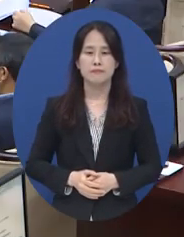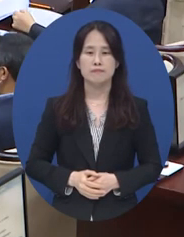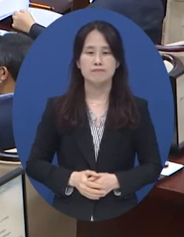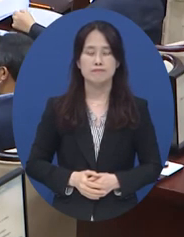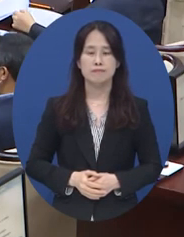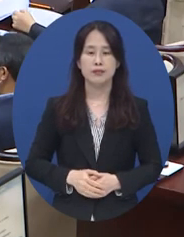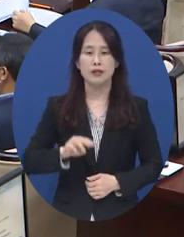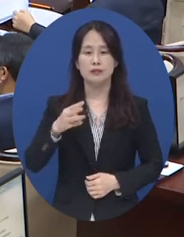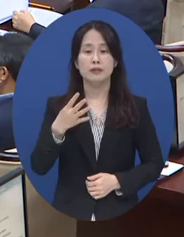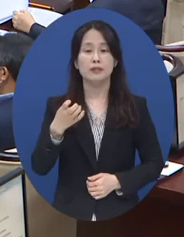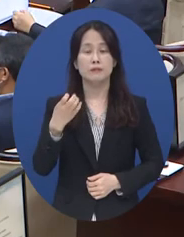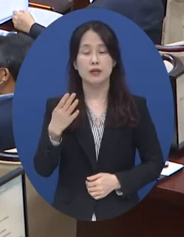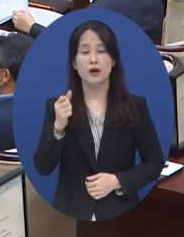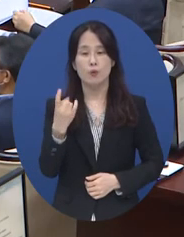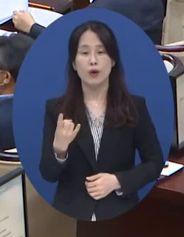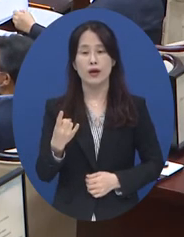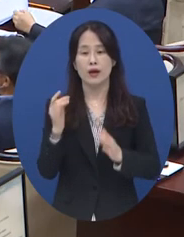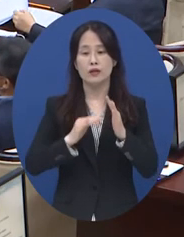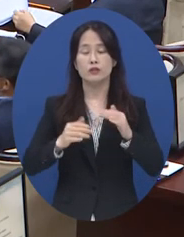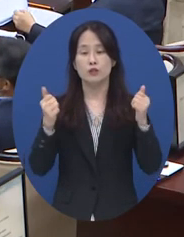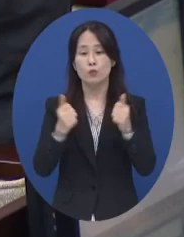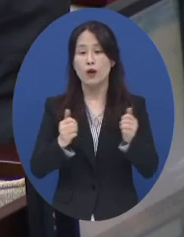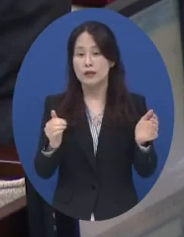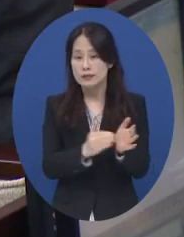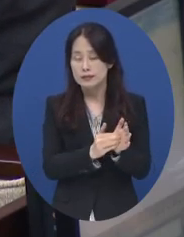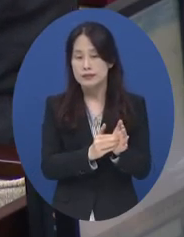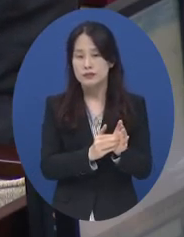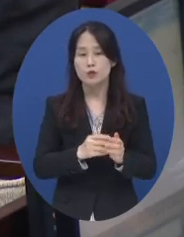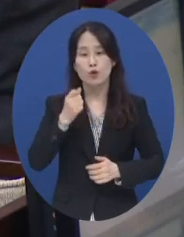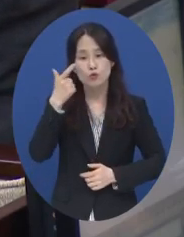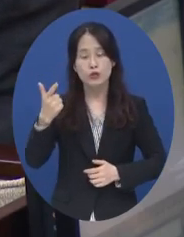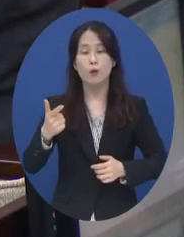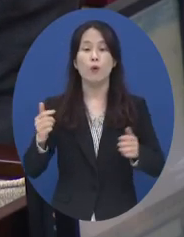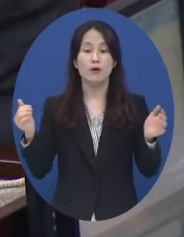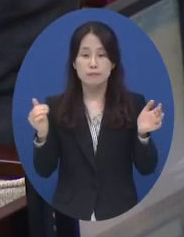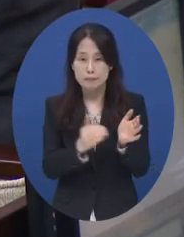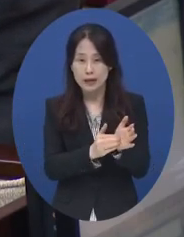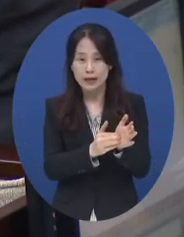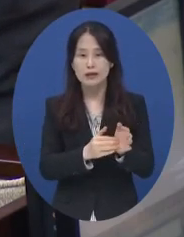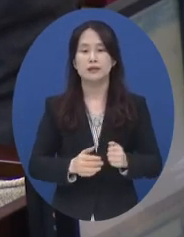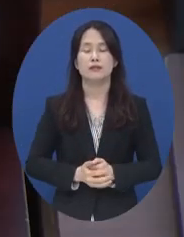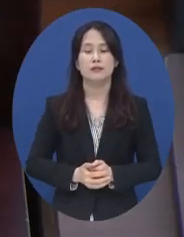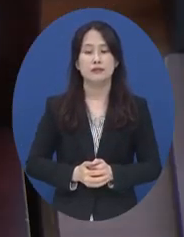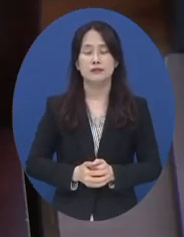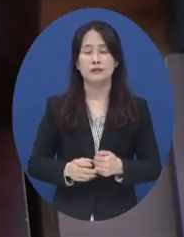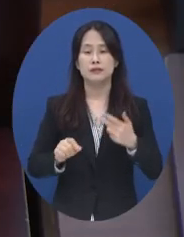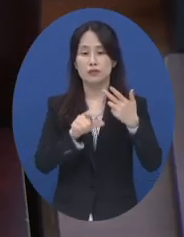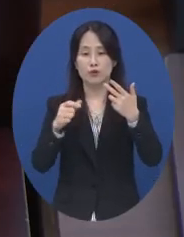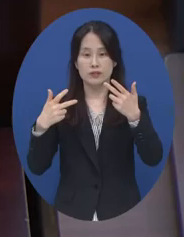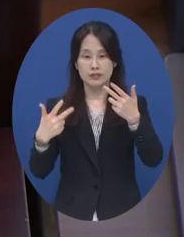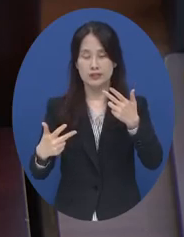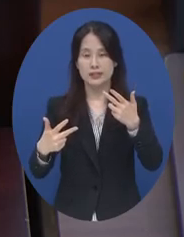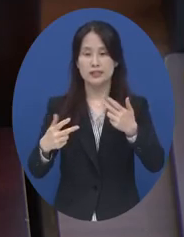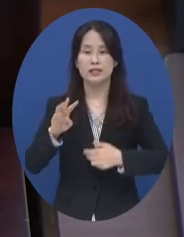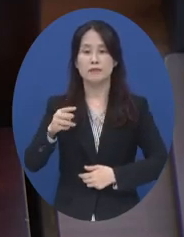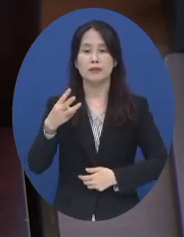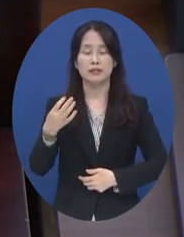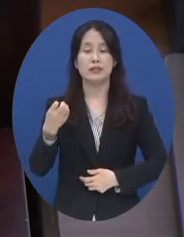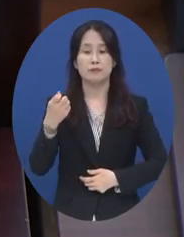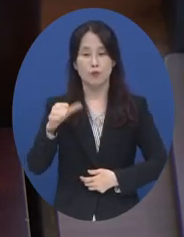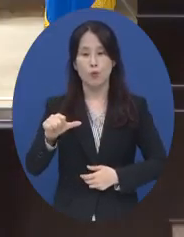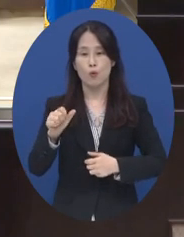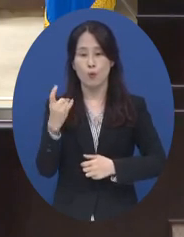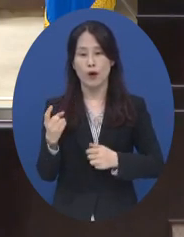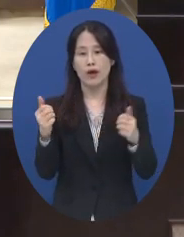마치겠습니다. 경기도의회는 제344회 정례회를 끝으로 전반기 의정 활동을 마무리 짓고 다음 달 7일